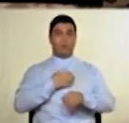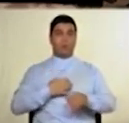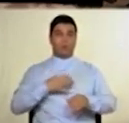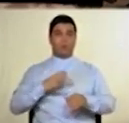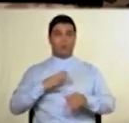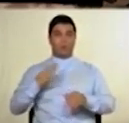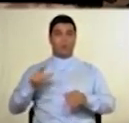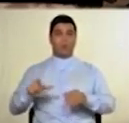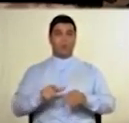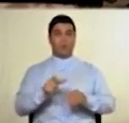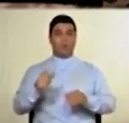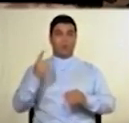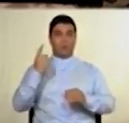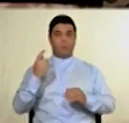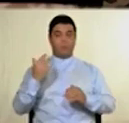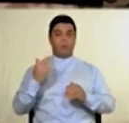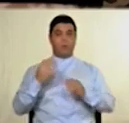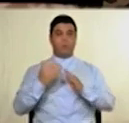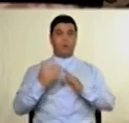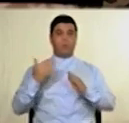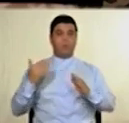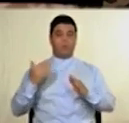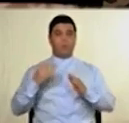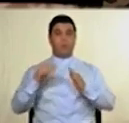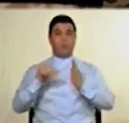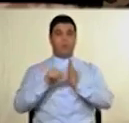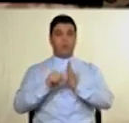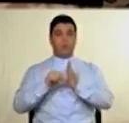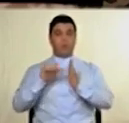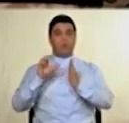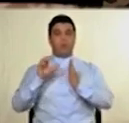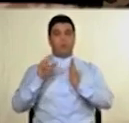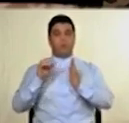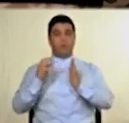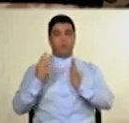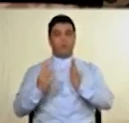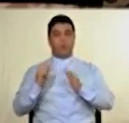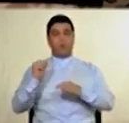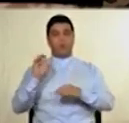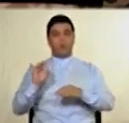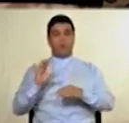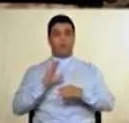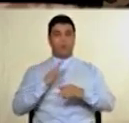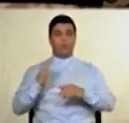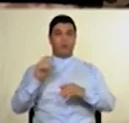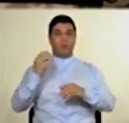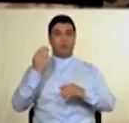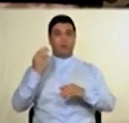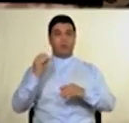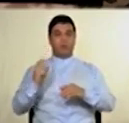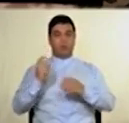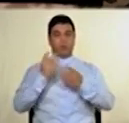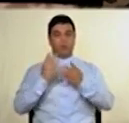etgan yo'llardan biri, ya'ni miloddan avvalgi 6-4 asrlarda mavjud bo'lgan shoh yo'li,